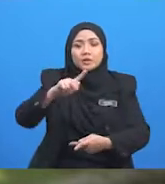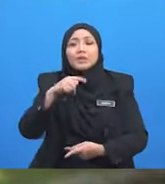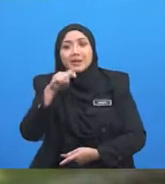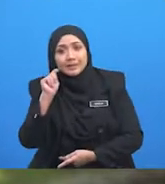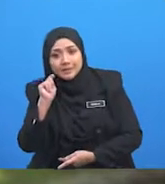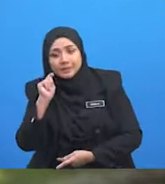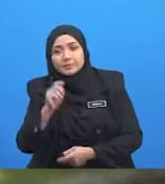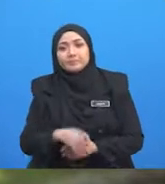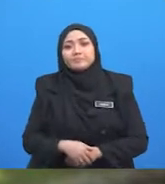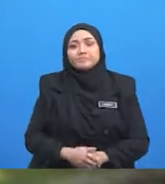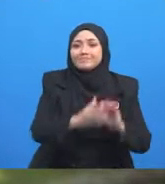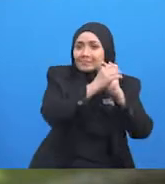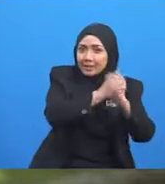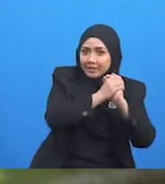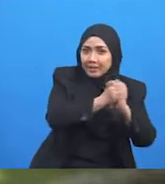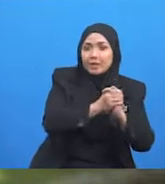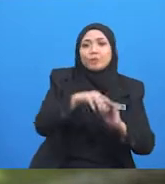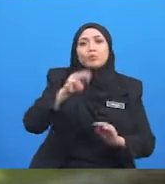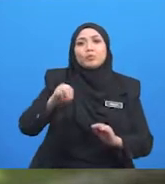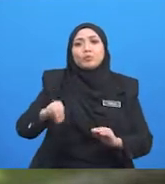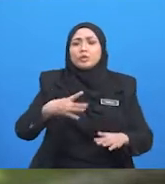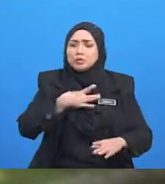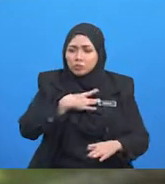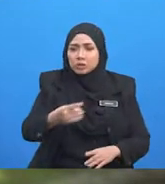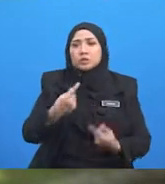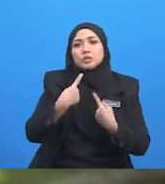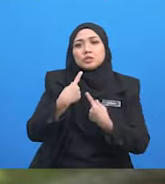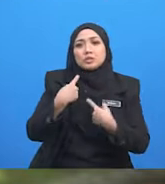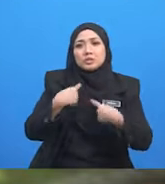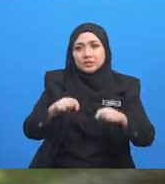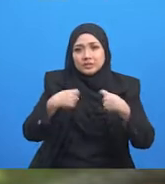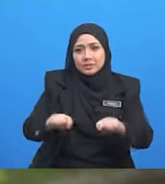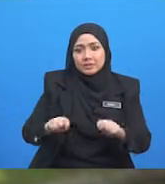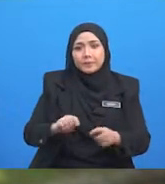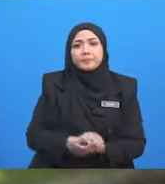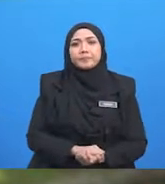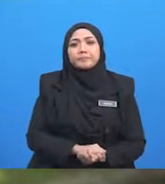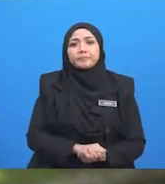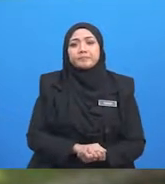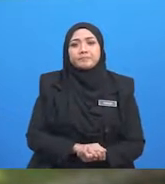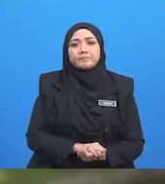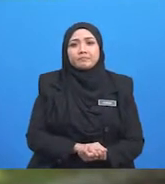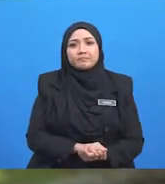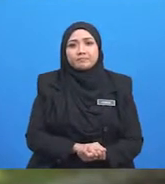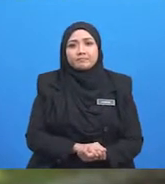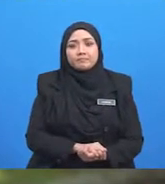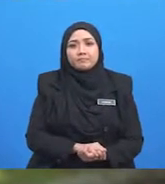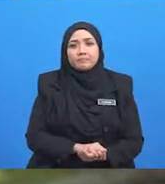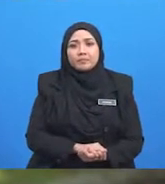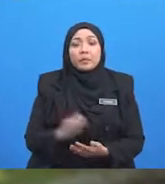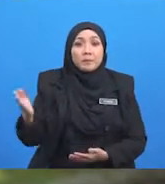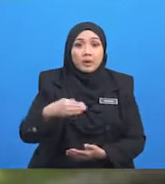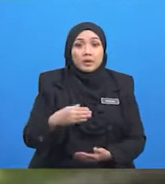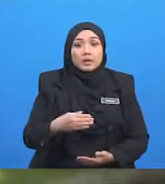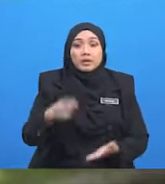murid-murid, kerana suka mencuba. Cikgu menghargai usaha kalian.